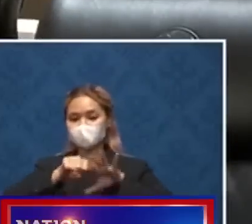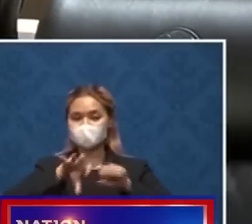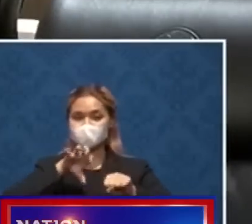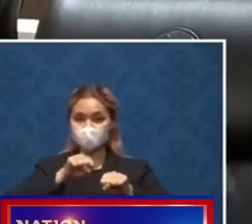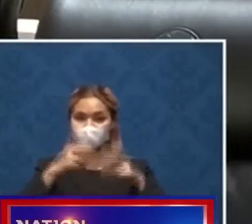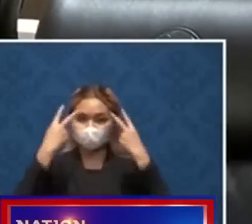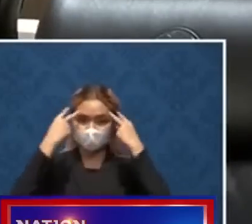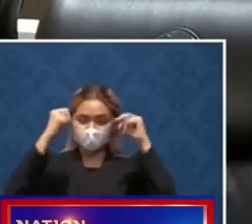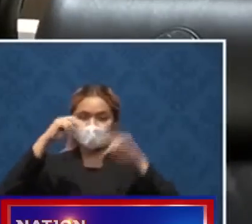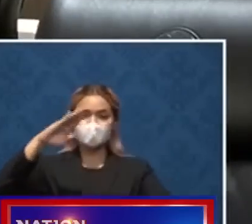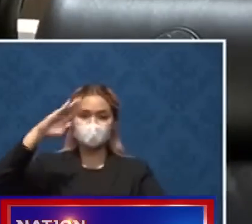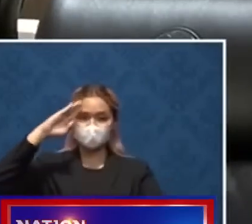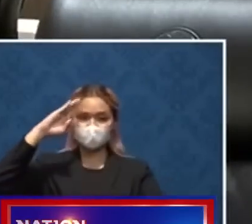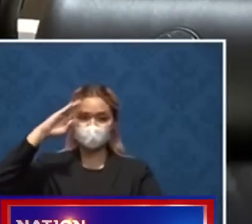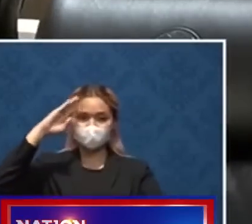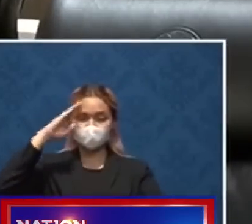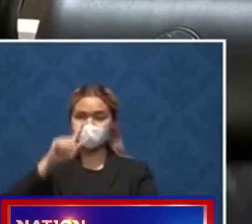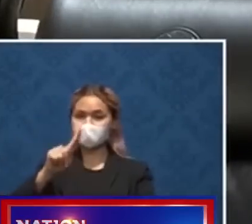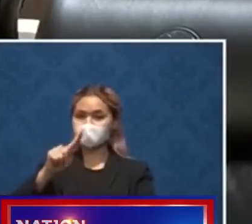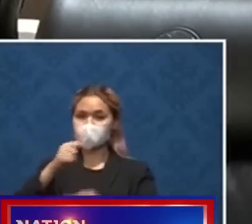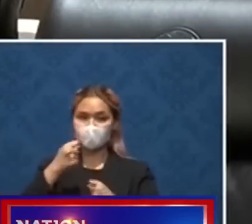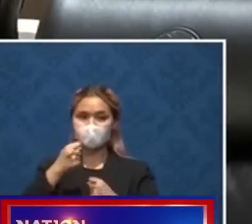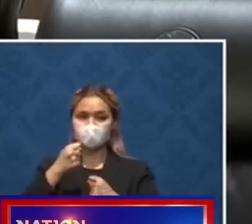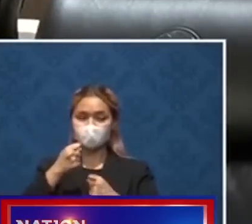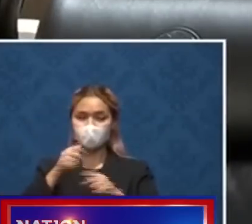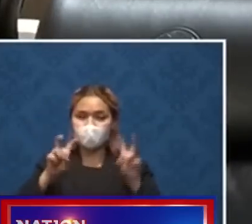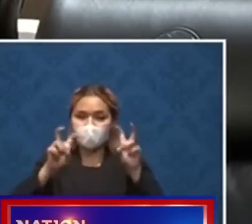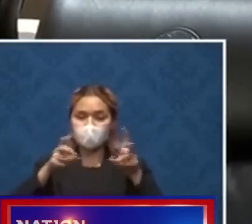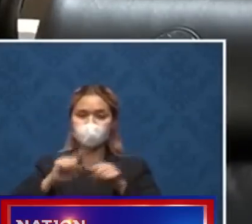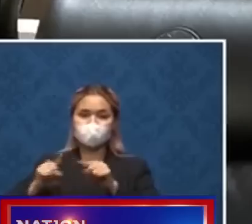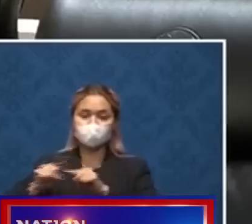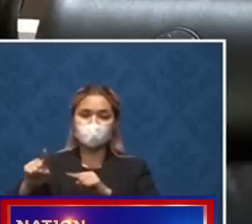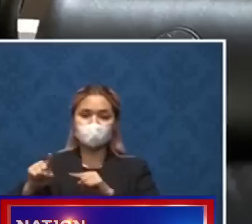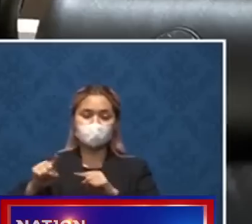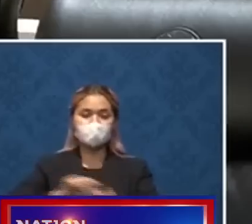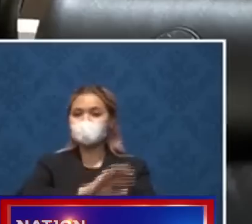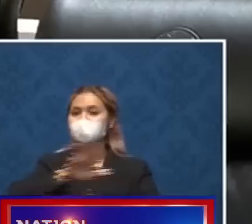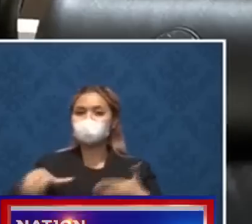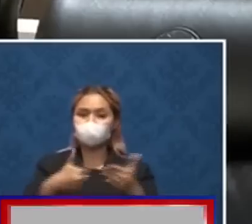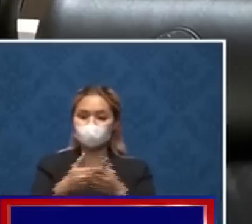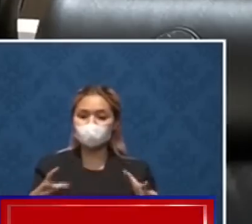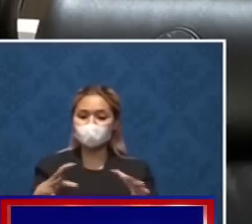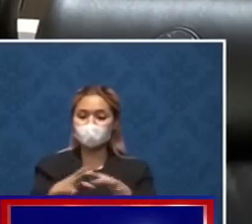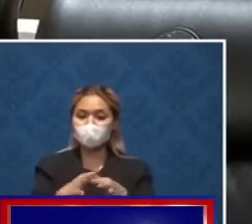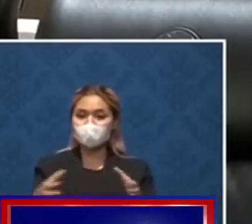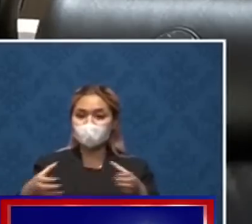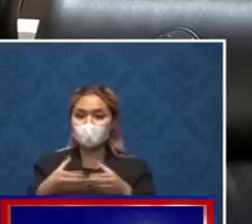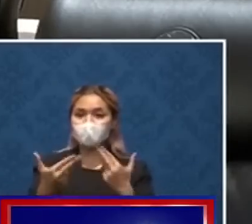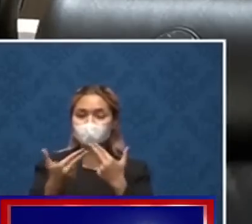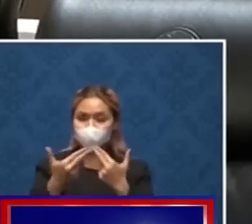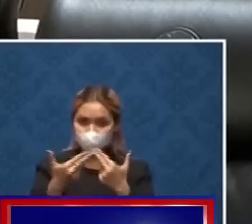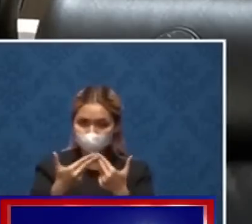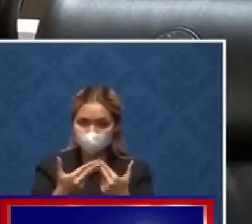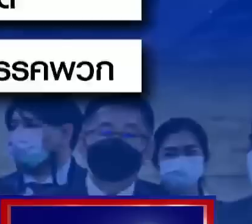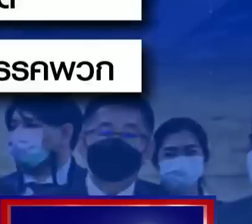ไปใส่ยอยักษ์กาลันเป็นบอกว่านายกคนดีเออมันไม่ได้เป็นอย่างนั้น ด ี เหลือเกินดีจริงๆ ใช่ฮะอยู่ น ั้ นนะคะค่ะ อันนี้นะฮะ